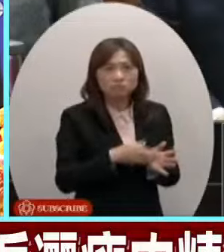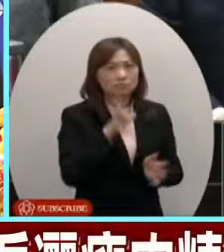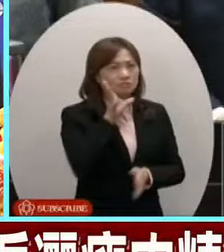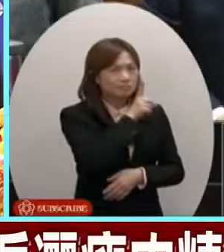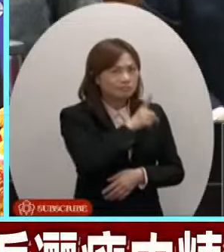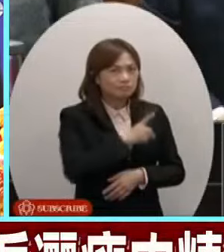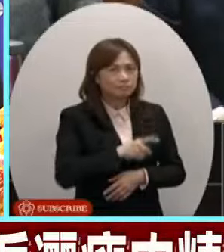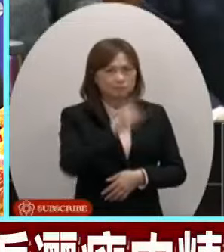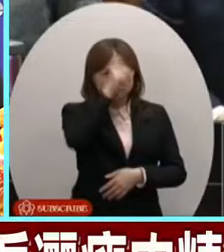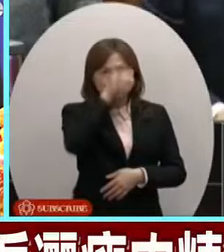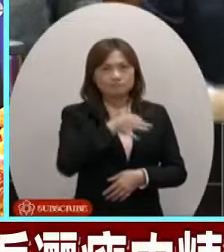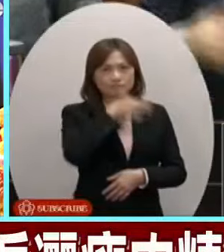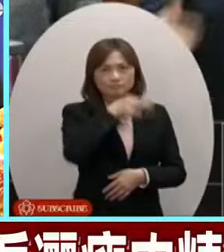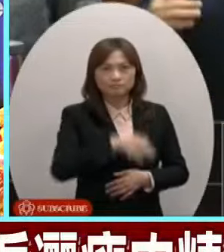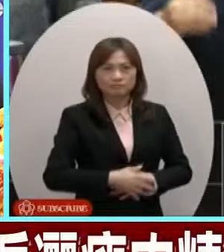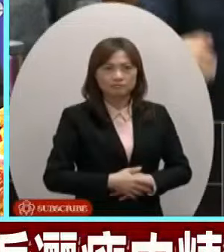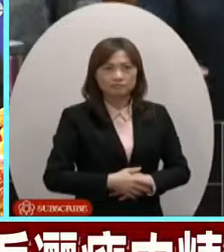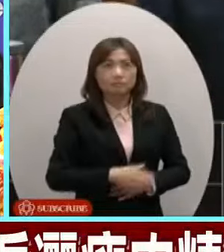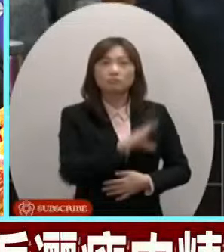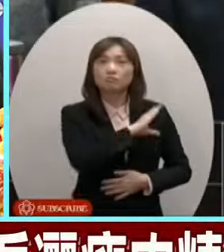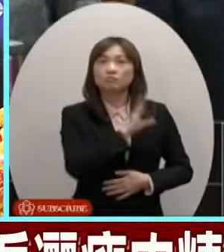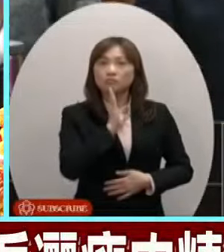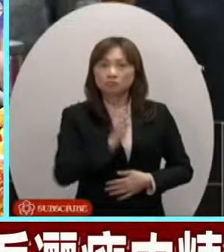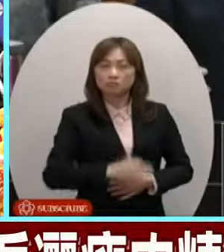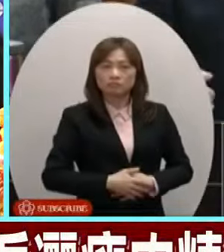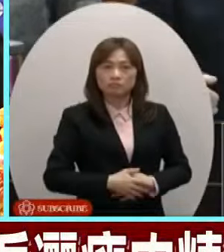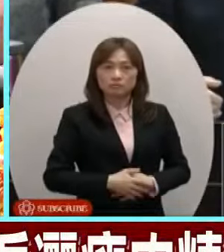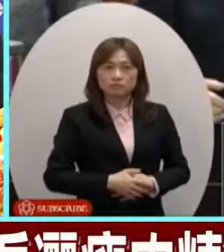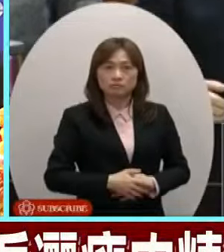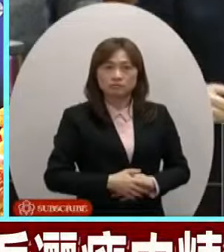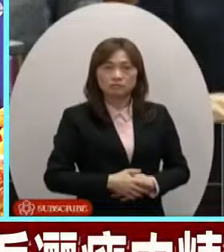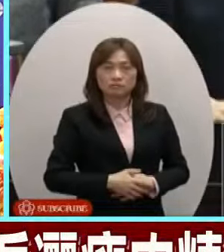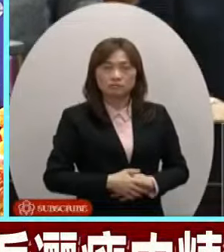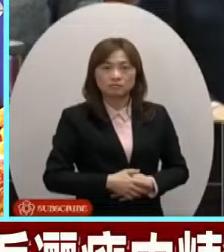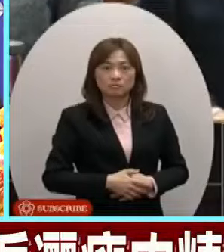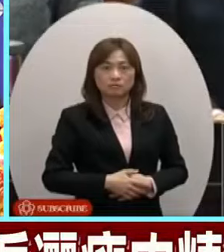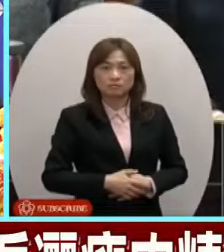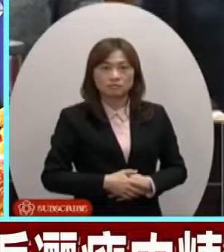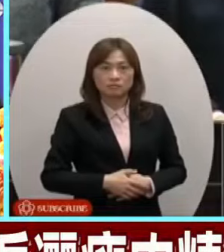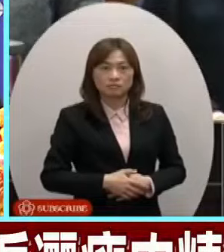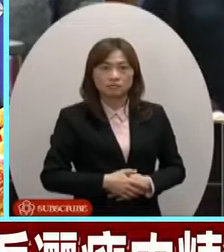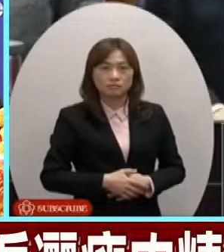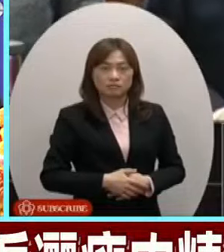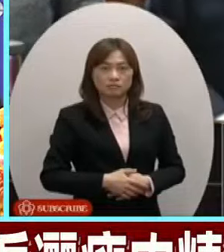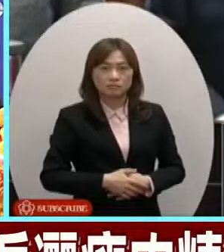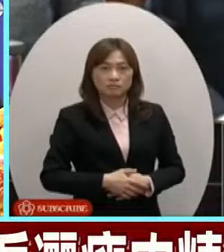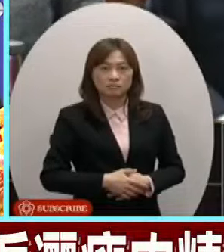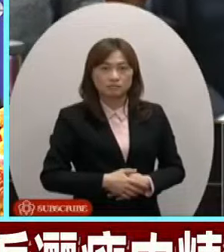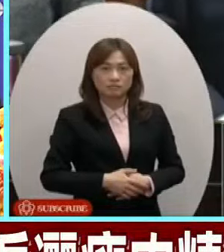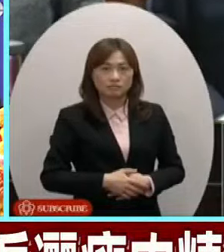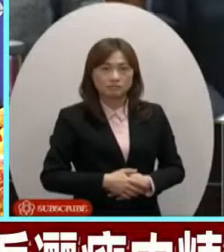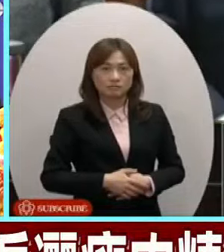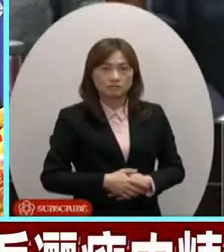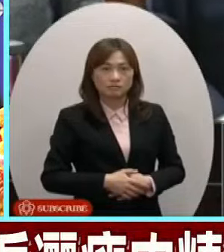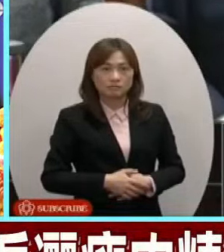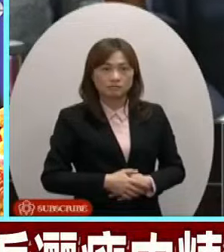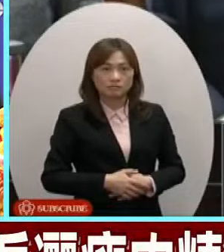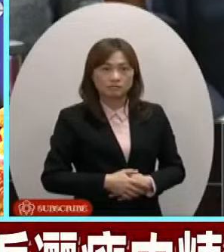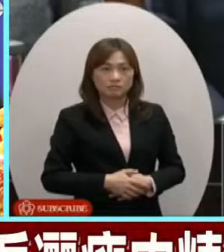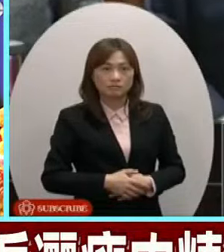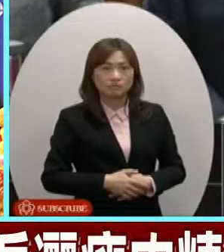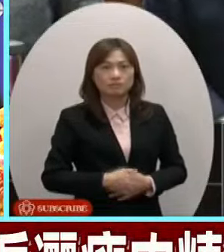堂哦，现在就变成说，在野党搭了一个舞台给执政党攻击在野党。那在野党立委昨天